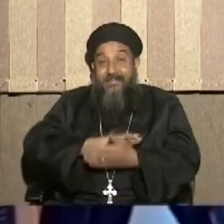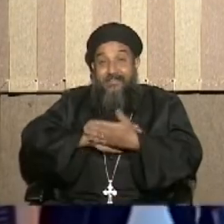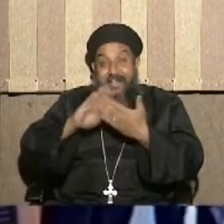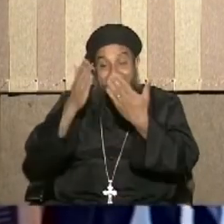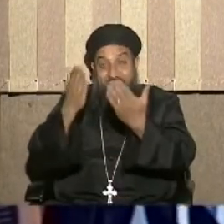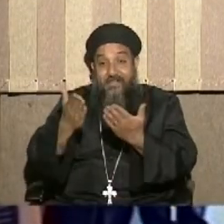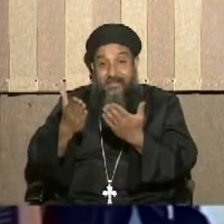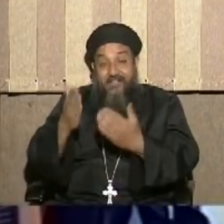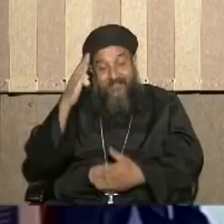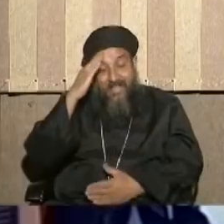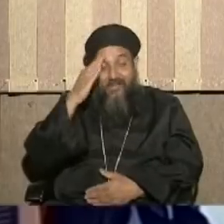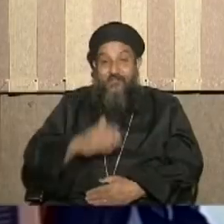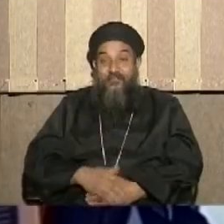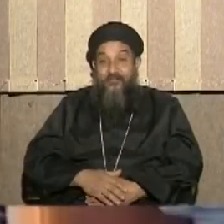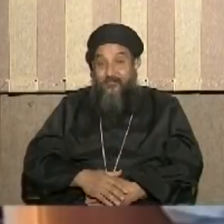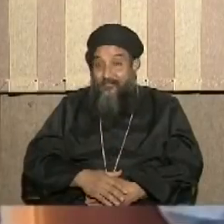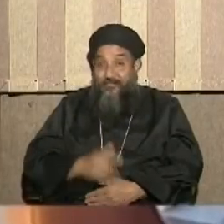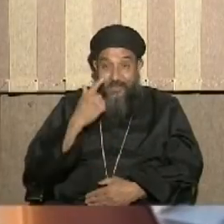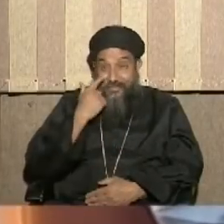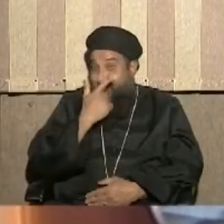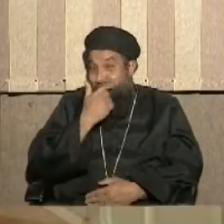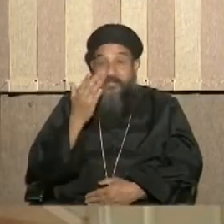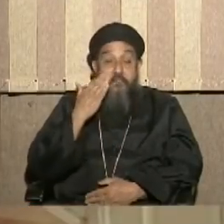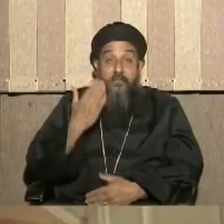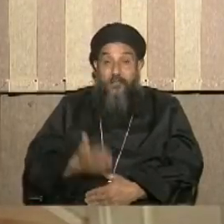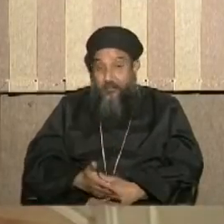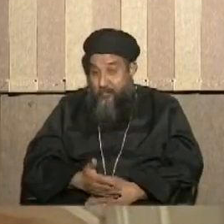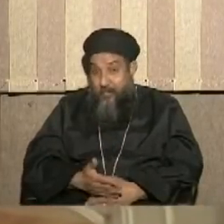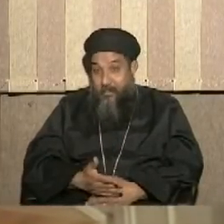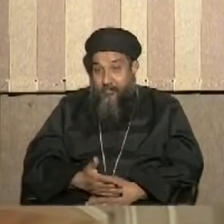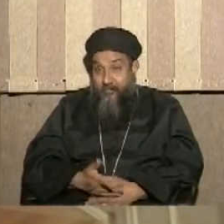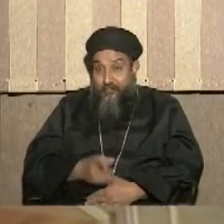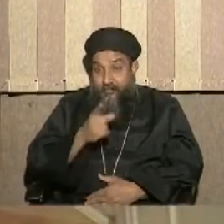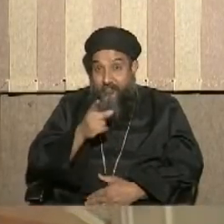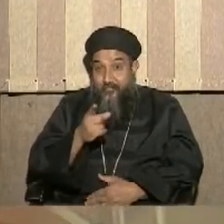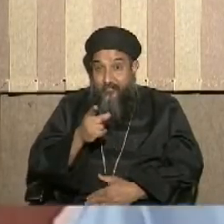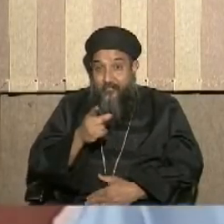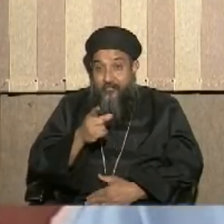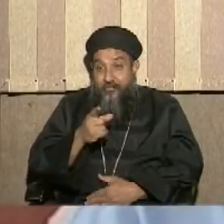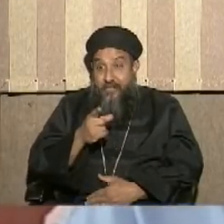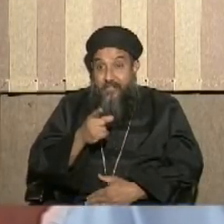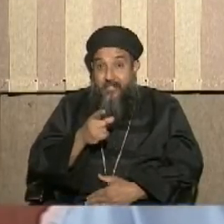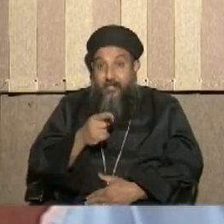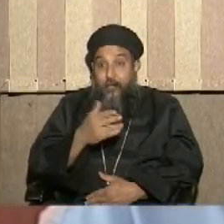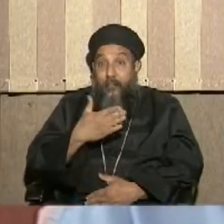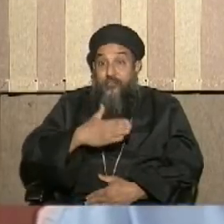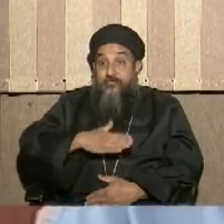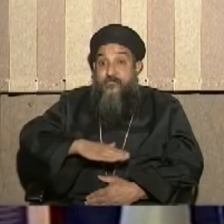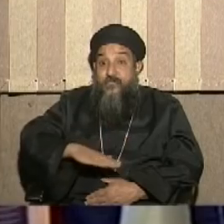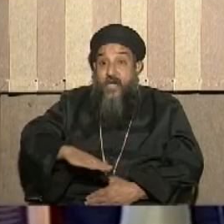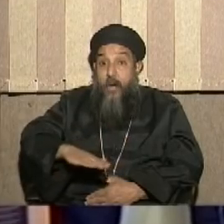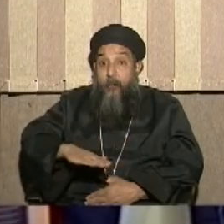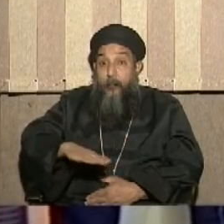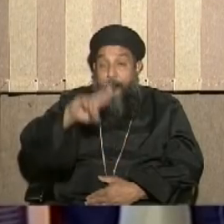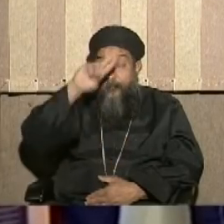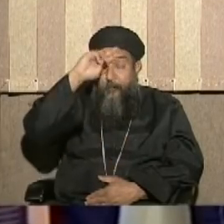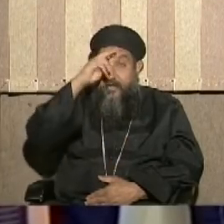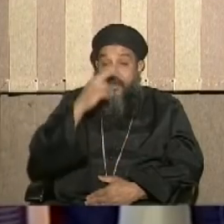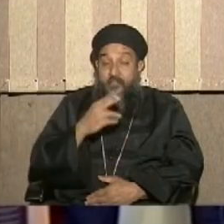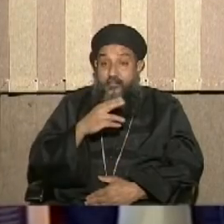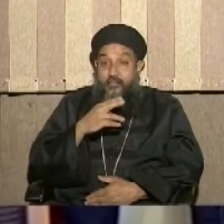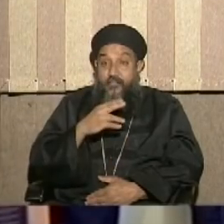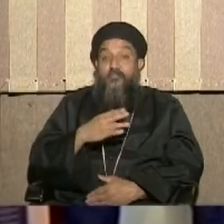سلام يا مامي. سلام ونعم يا حبايبي. شفتي يا مامي؟ ايه ده يا حبايبي؟ ماكسيموس ودوماديوس.